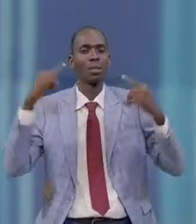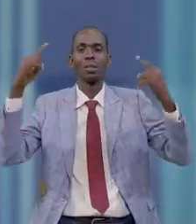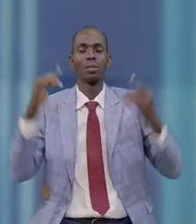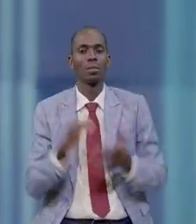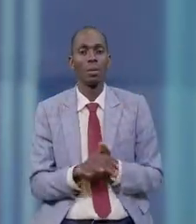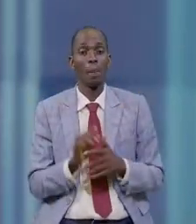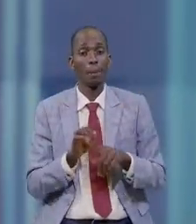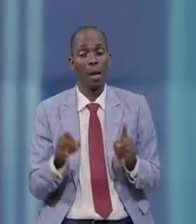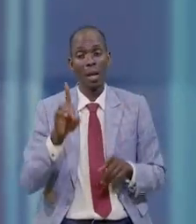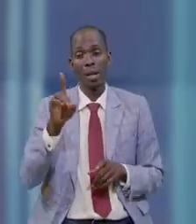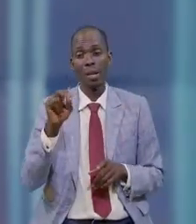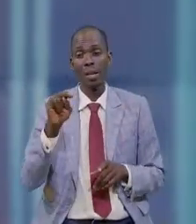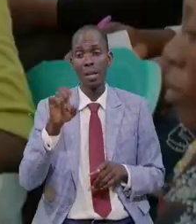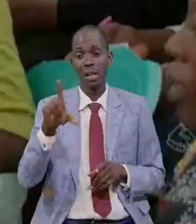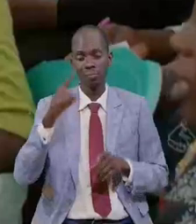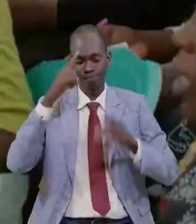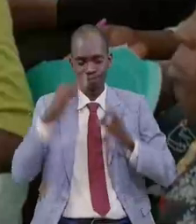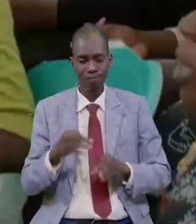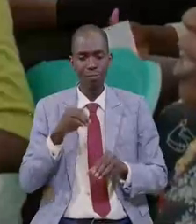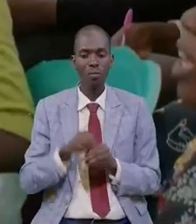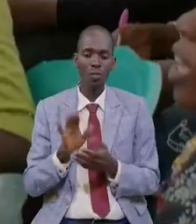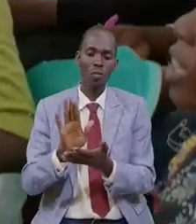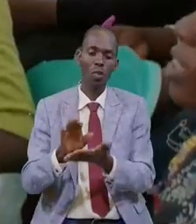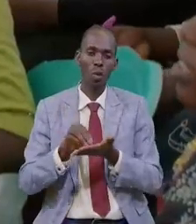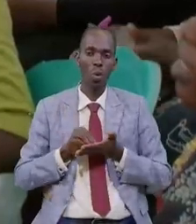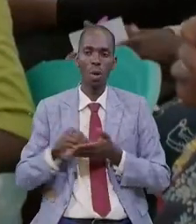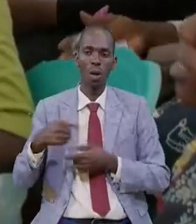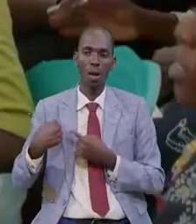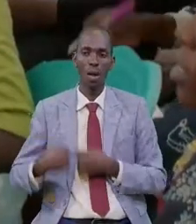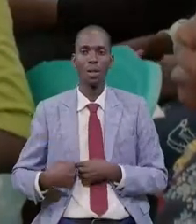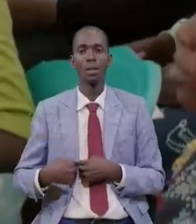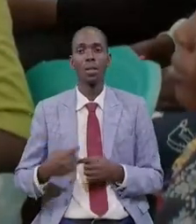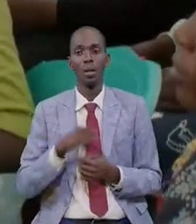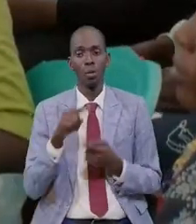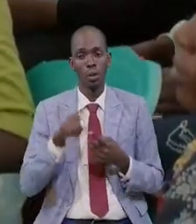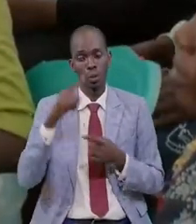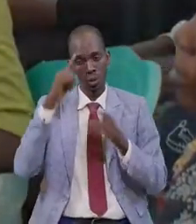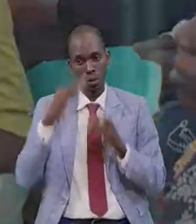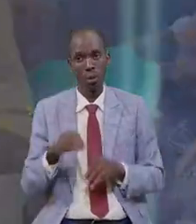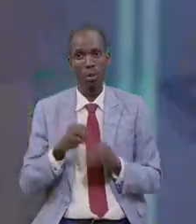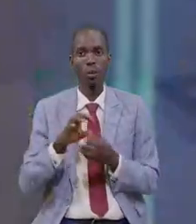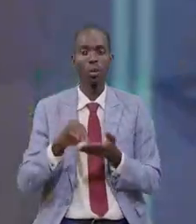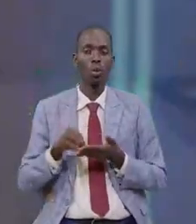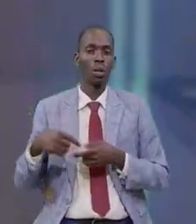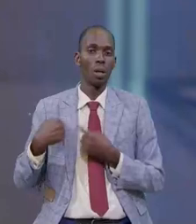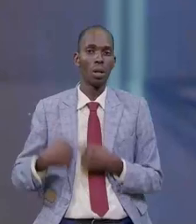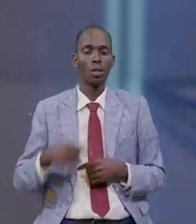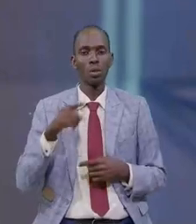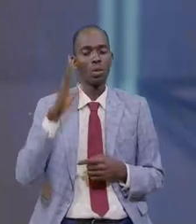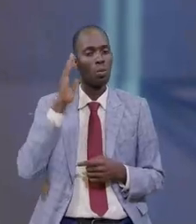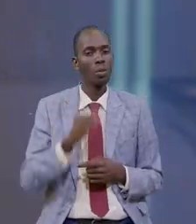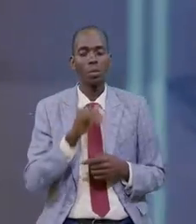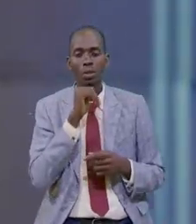cœur tu va prendre une telle résolution aussi et quand tu prends ta décision tu ne